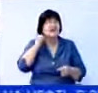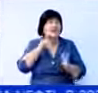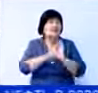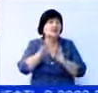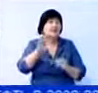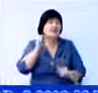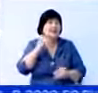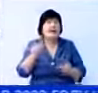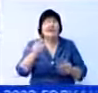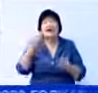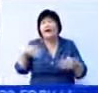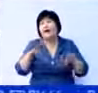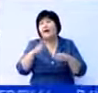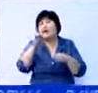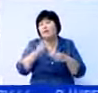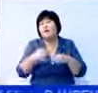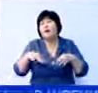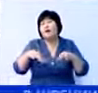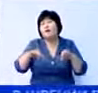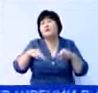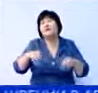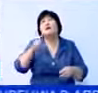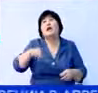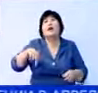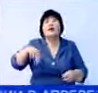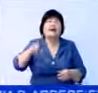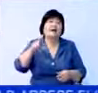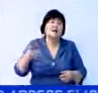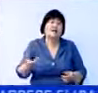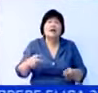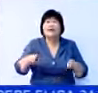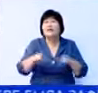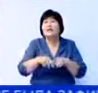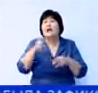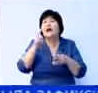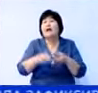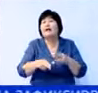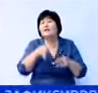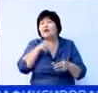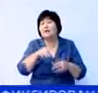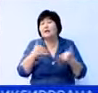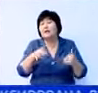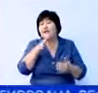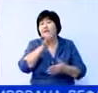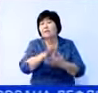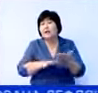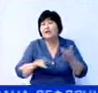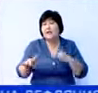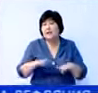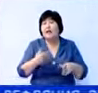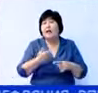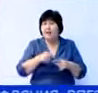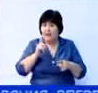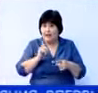лет. Сняты ограничения по передвижению горожан. Среди ограничительных мероприятий, которые в настоящее время продолжают действовать,